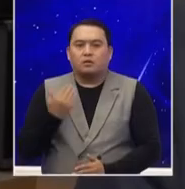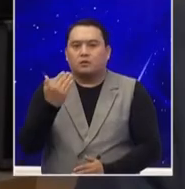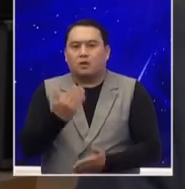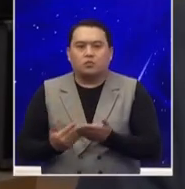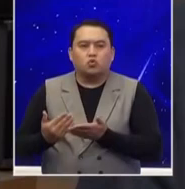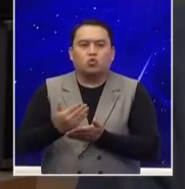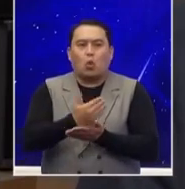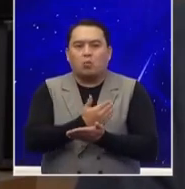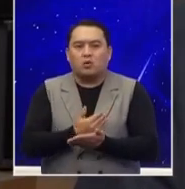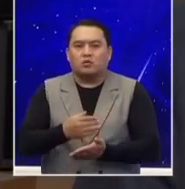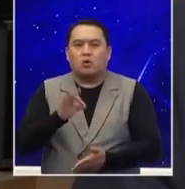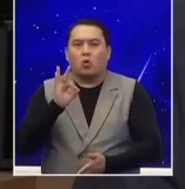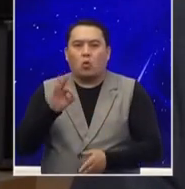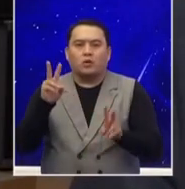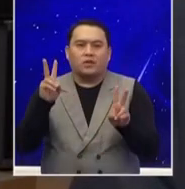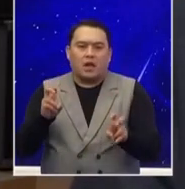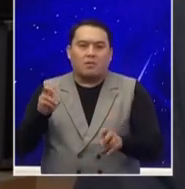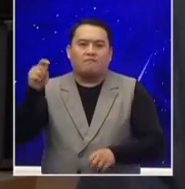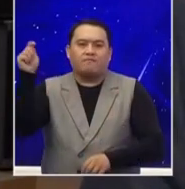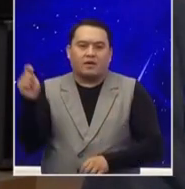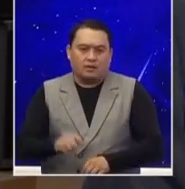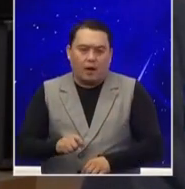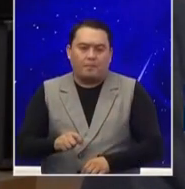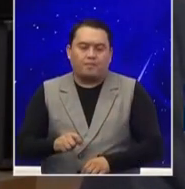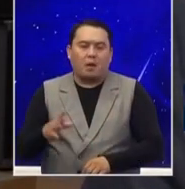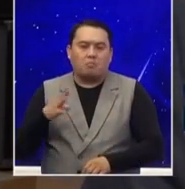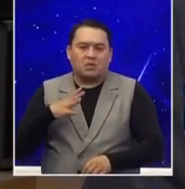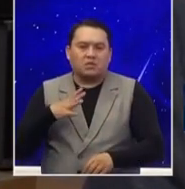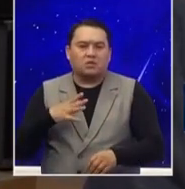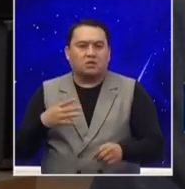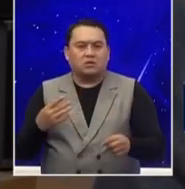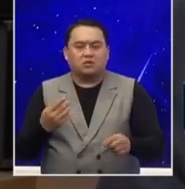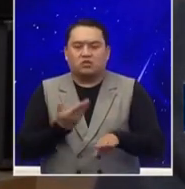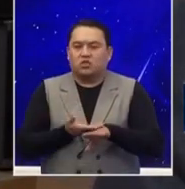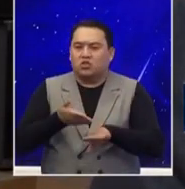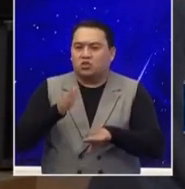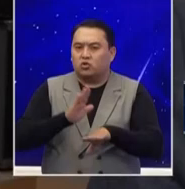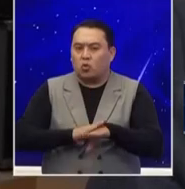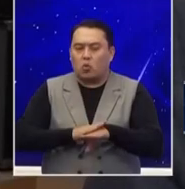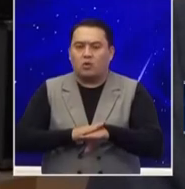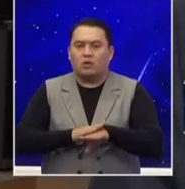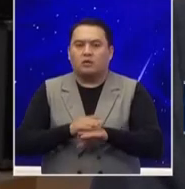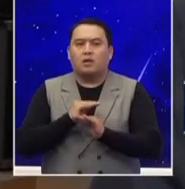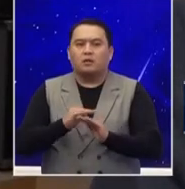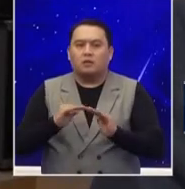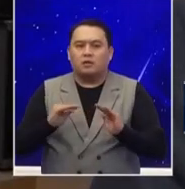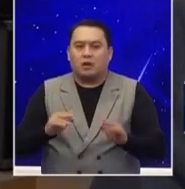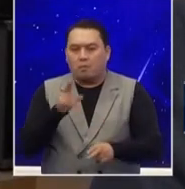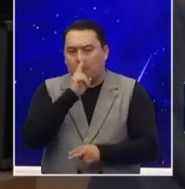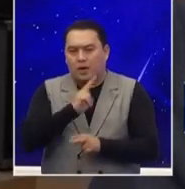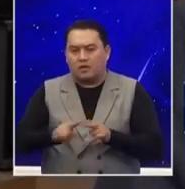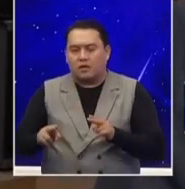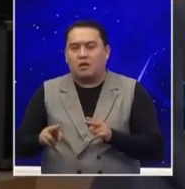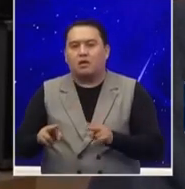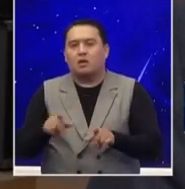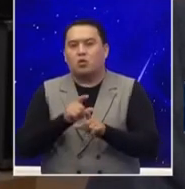война это было тяжелое испытание для страны и естественно не дети то есть потери плитки и